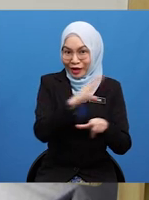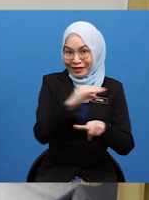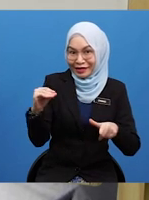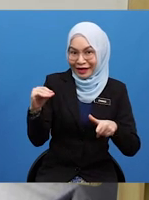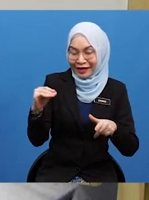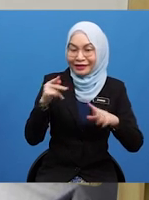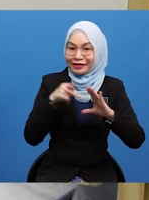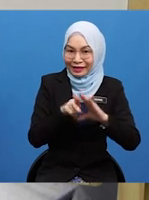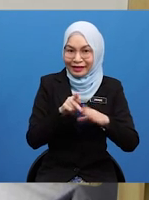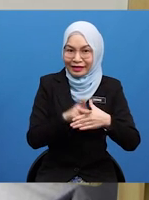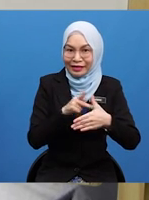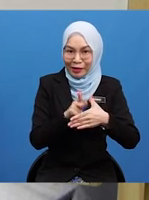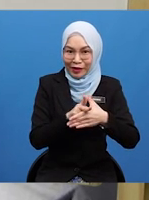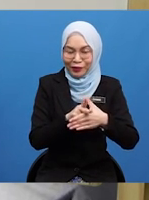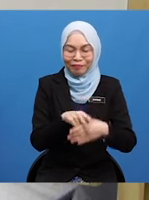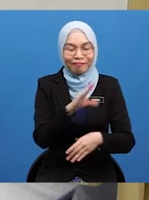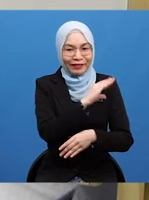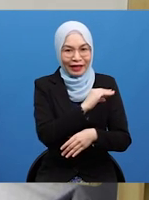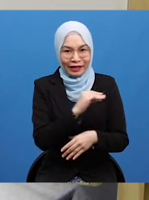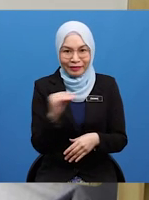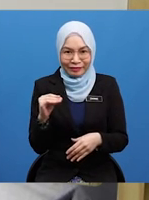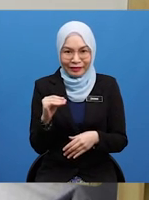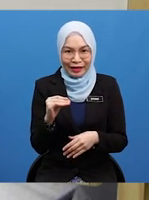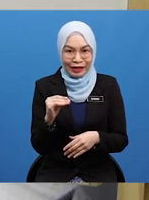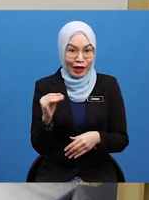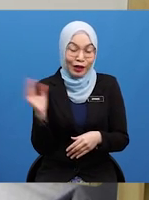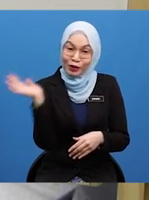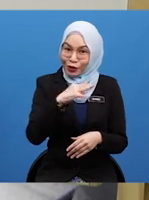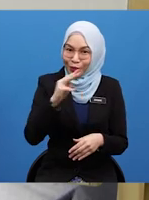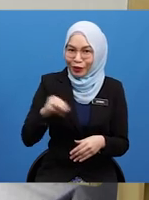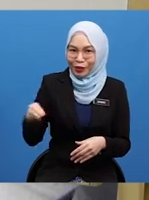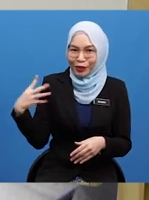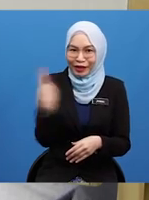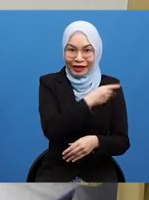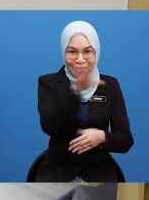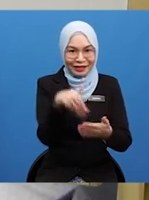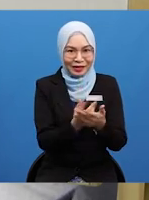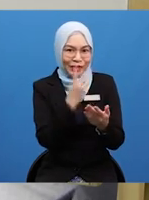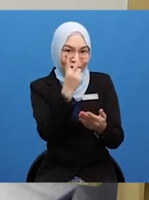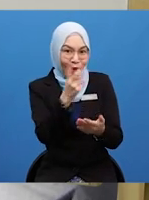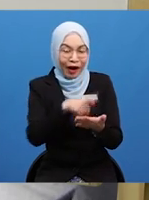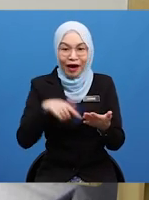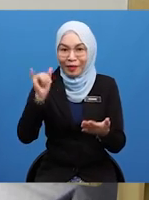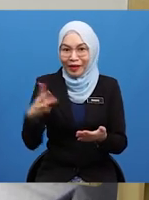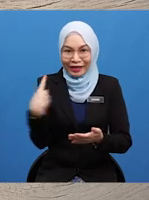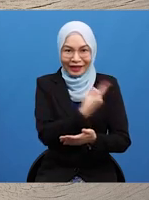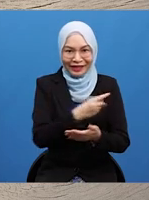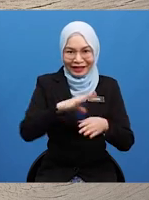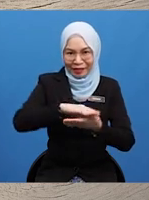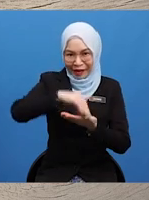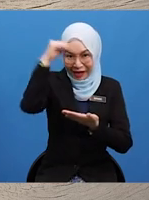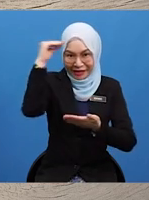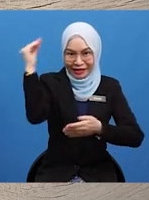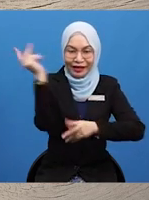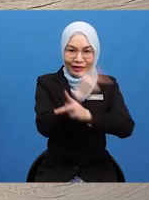isi padu. Jom murid-murid, kita lihat apa yang kita akan belajar pada segmen kali ini.